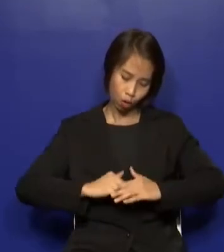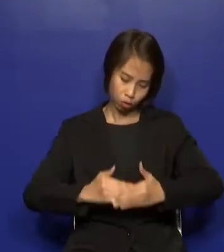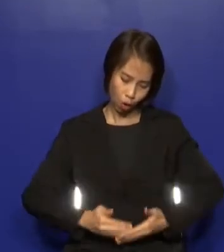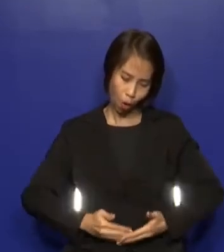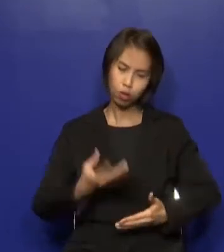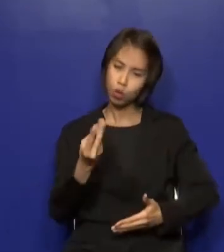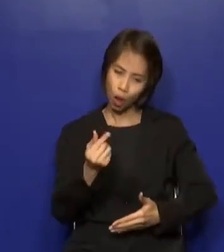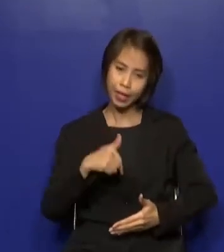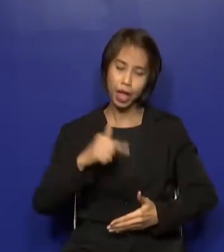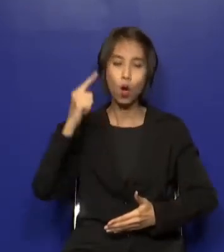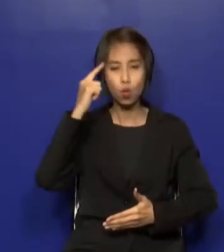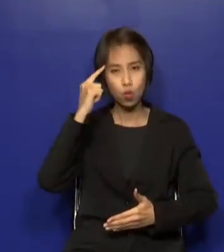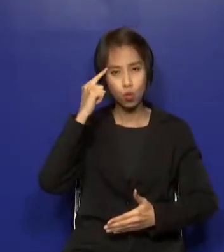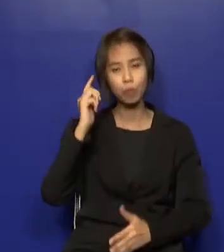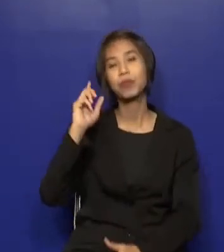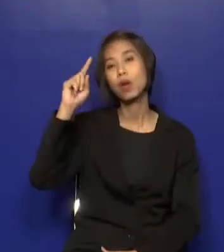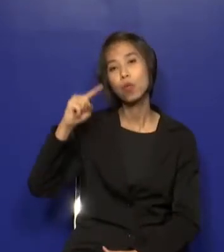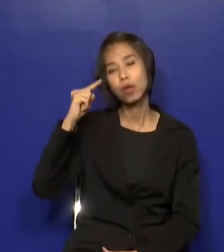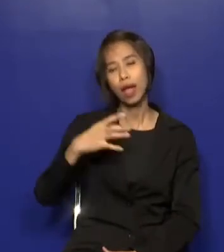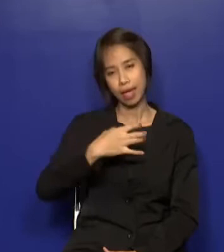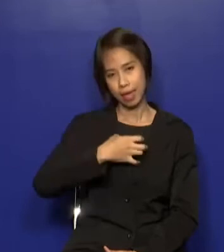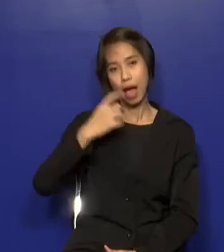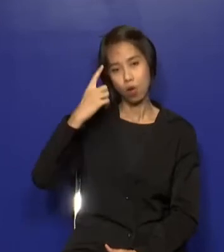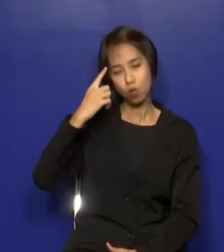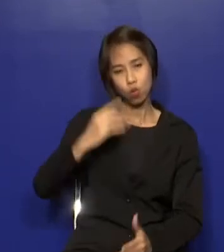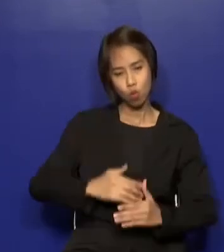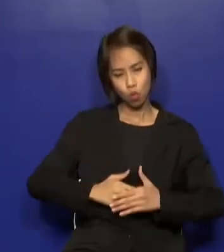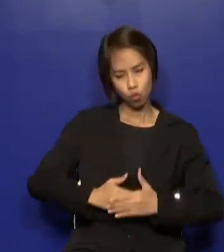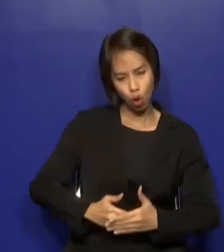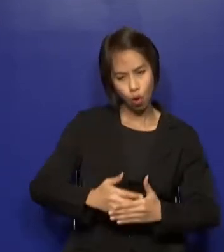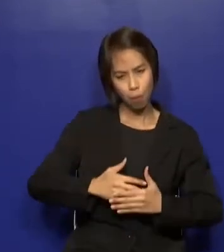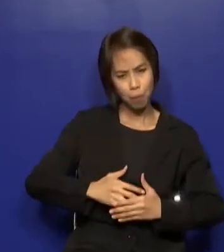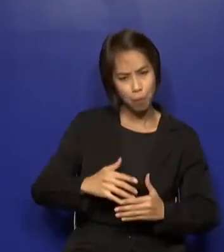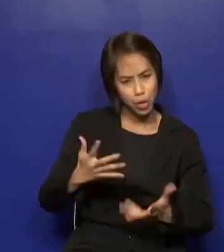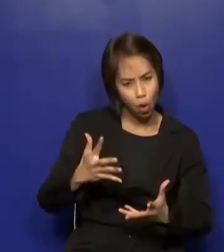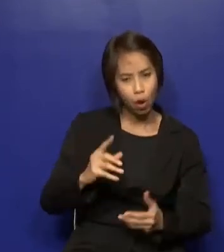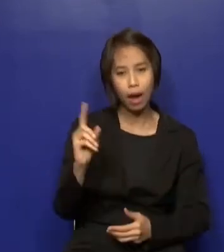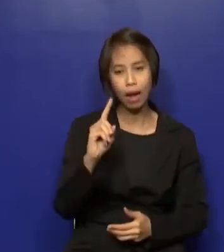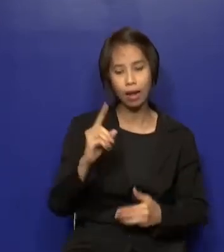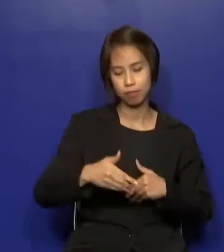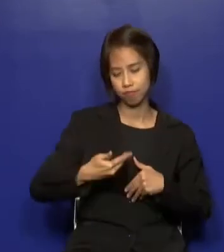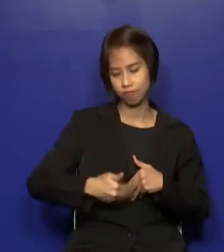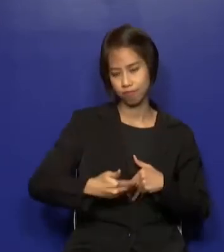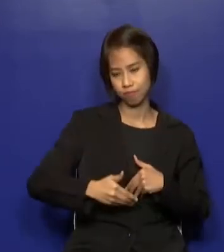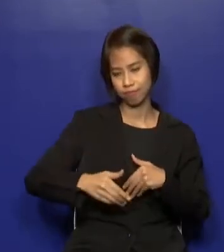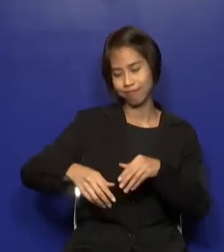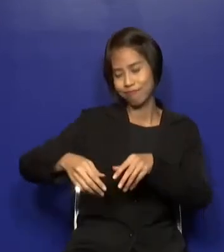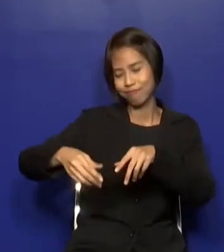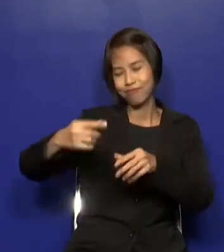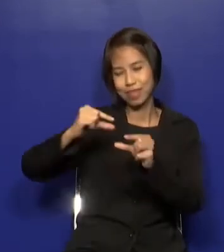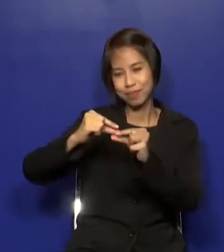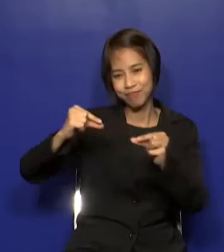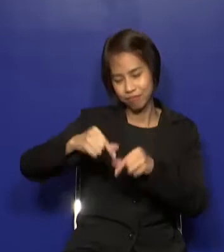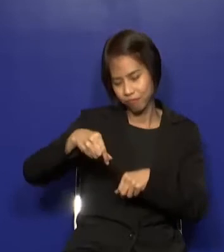ผู้หญิงเราเก่งนะคะอยากจะรู้ว่าท้องหรือไม่ท้องเนี่ยก็ไปตรวจปัสสาวะทดสอบการตั้งครรภ์เองซึ่งเป็นเรื่องธรรมด